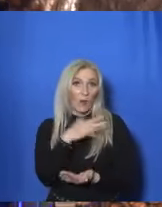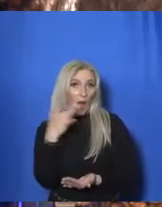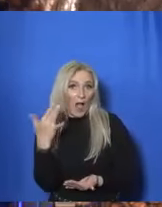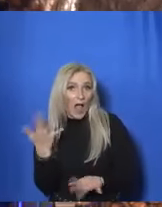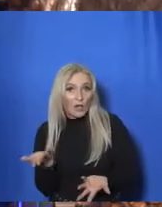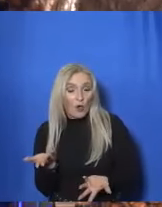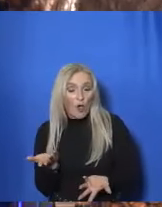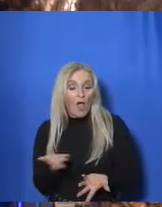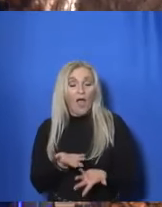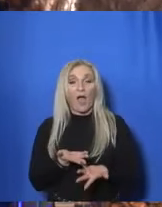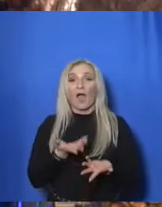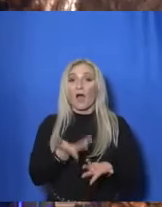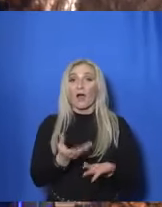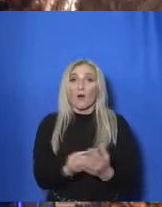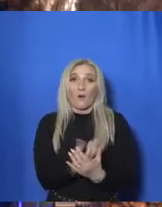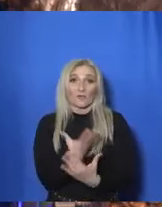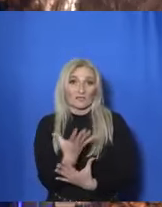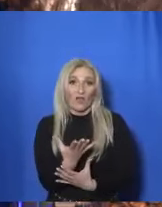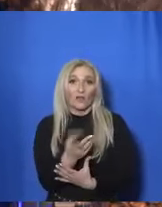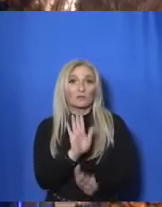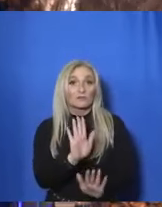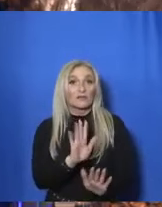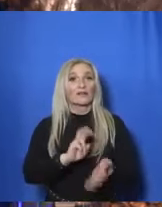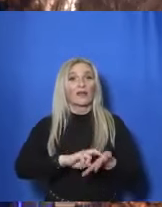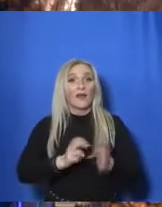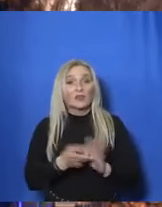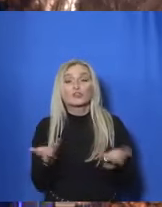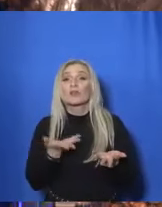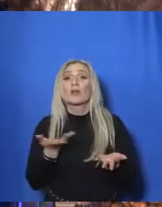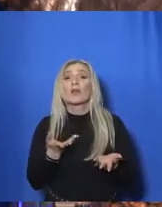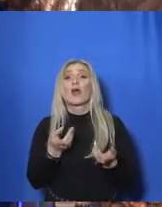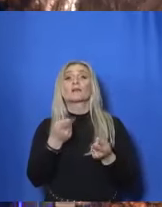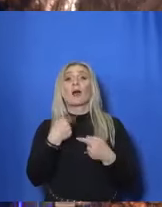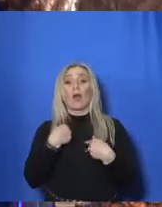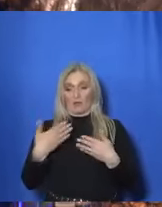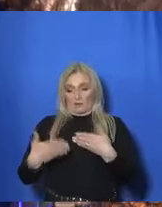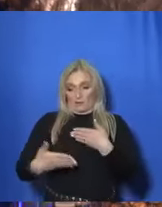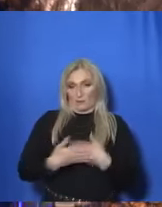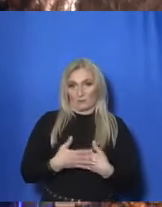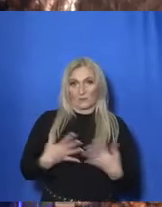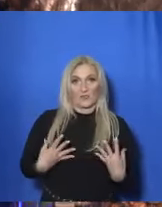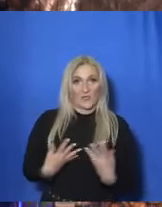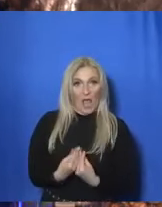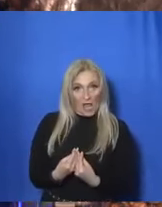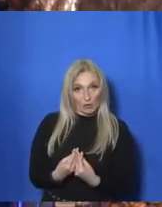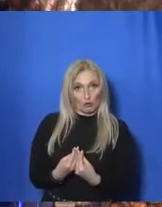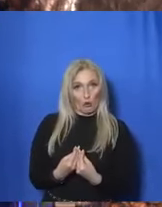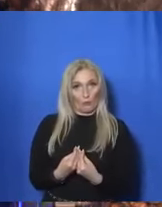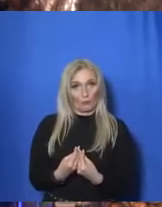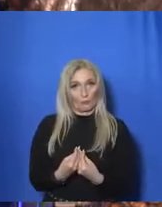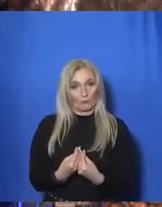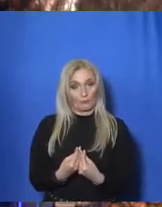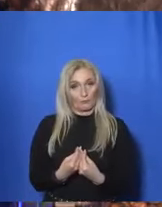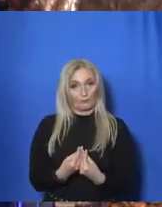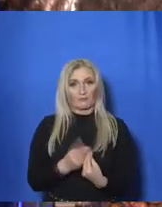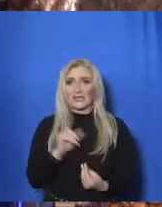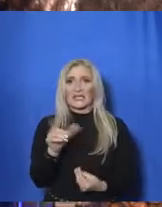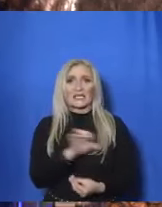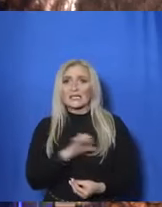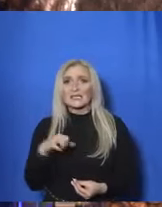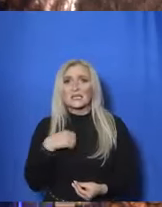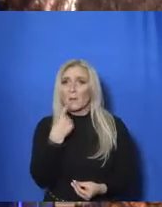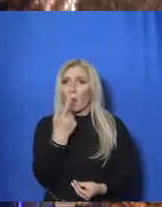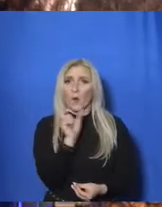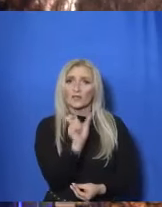lakše i one se ostvaruju na taj način kada ste uz nas i sa nama. Nije samo